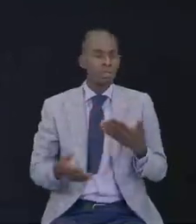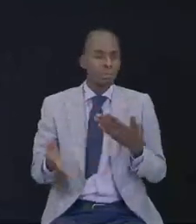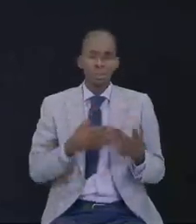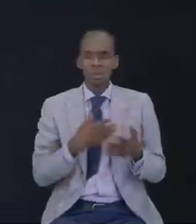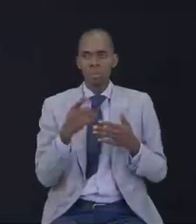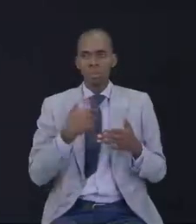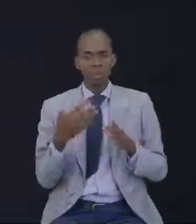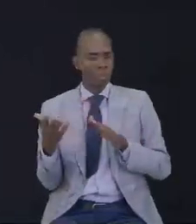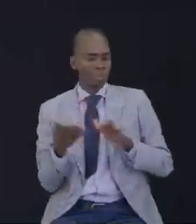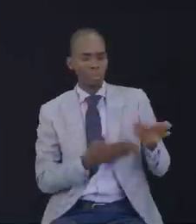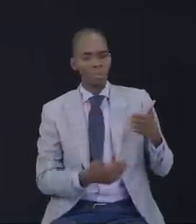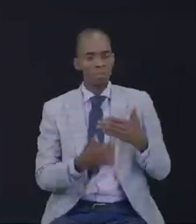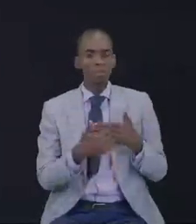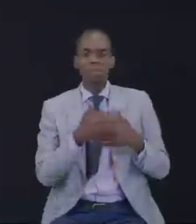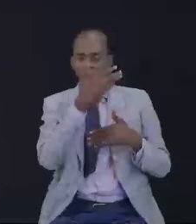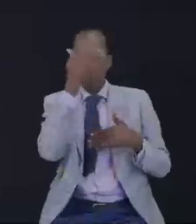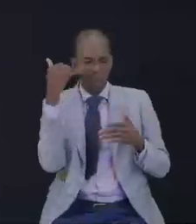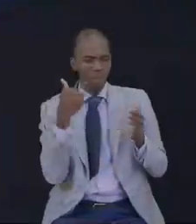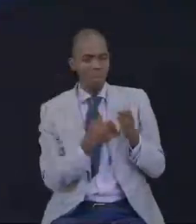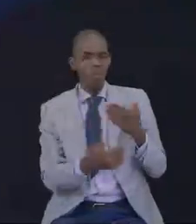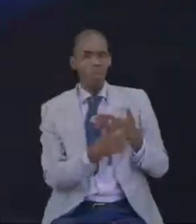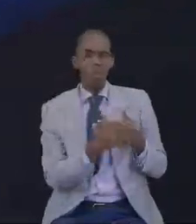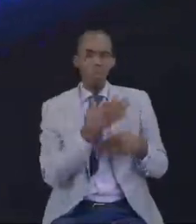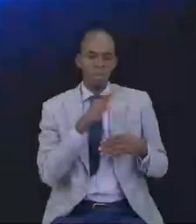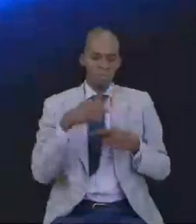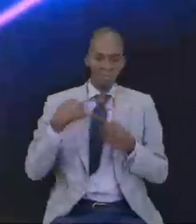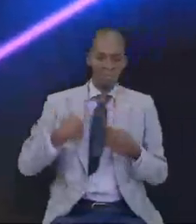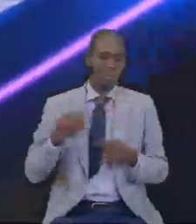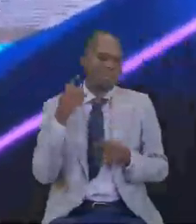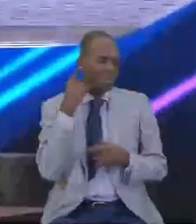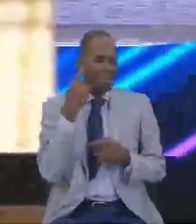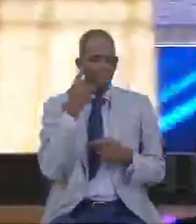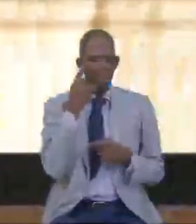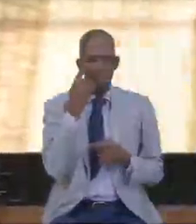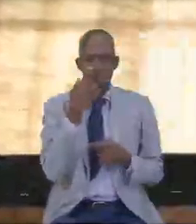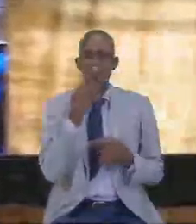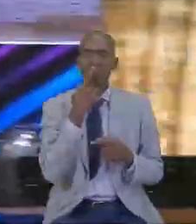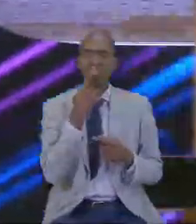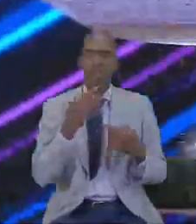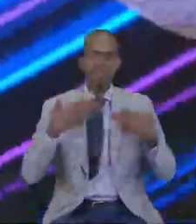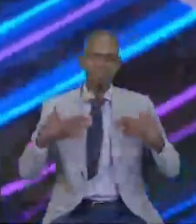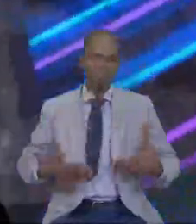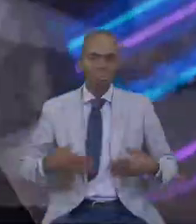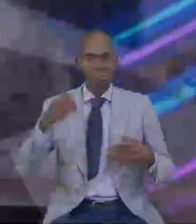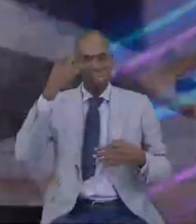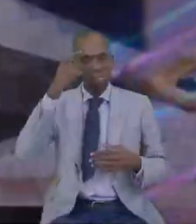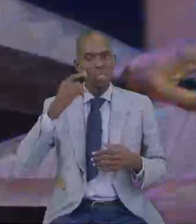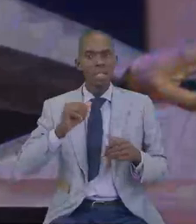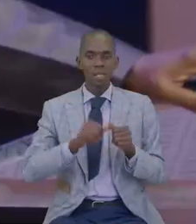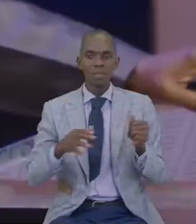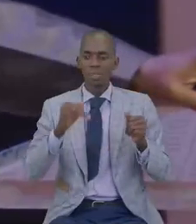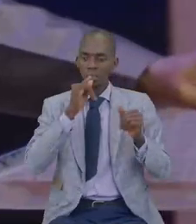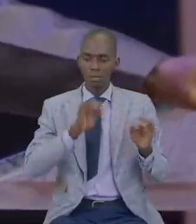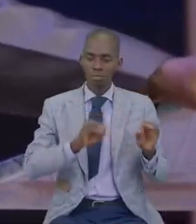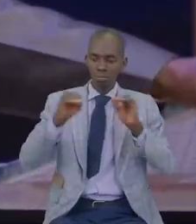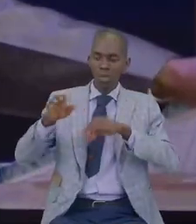derrière, vous l'avez laissé derrière, votre cœur, vos oreilles, votre pensée, tout est donc fixé sur la parole.